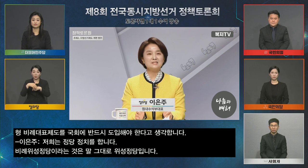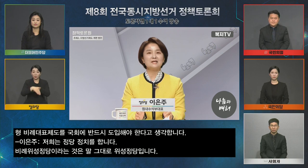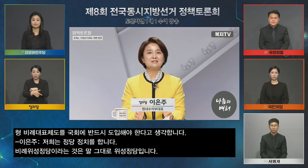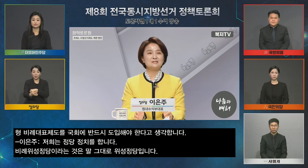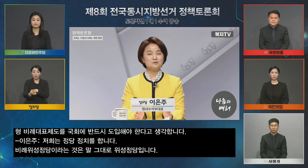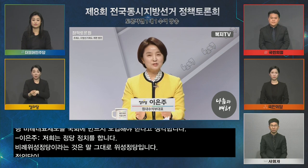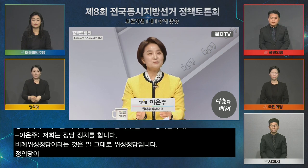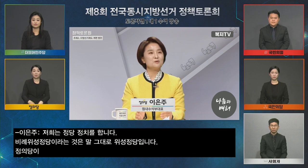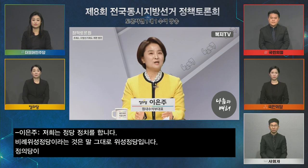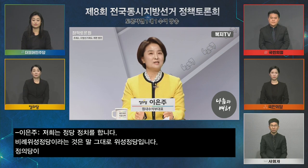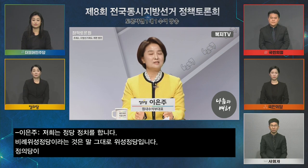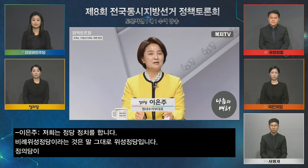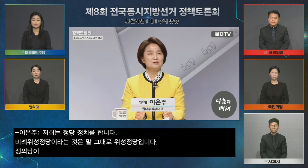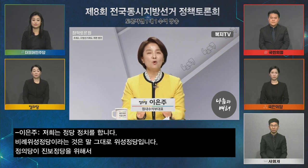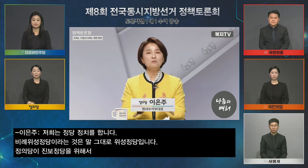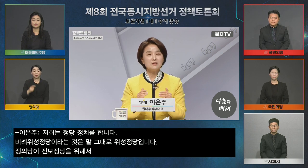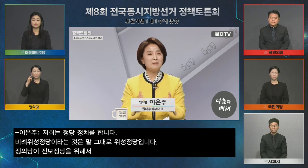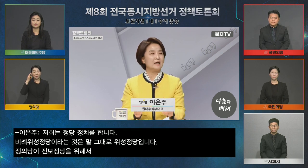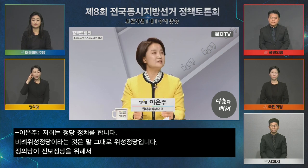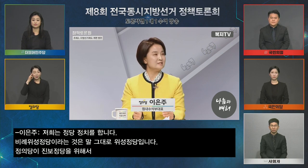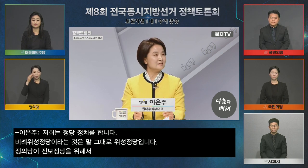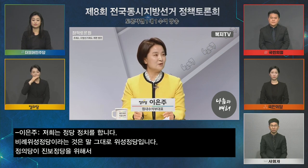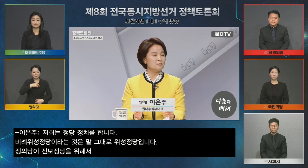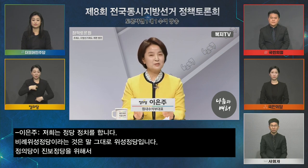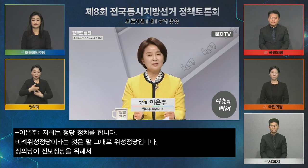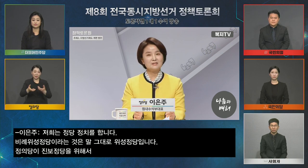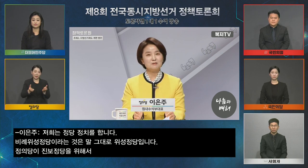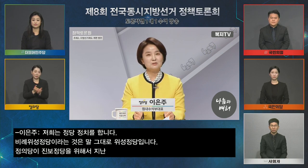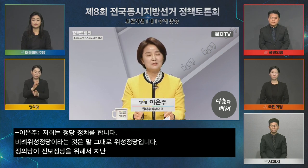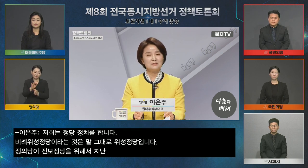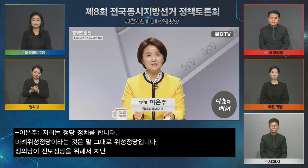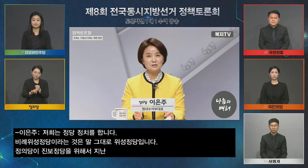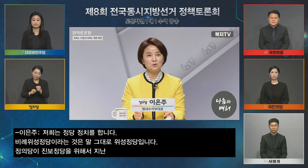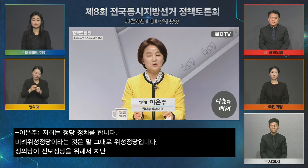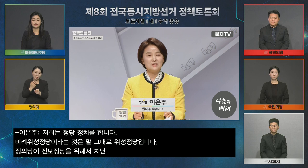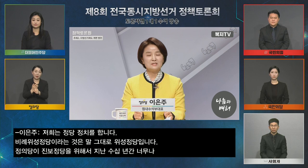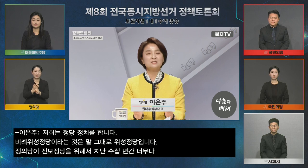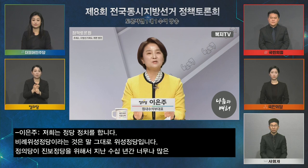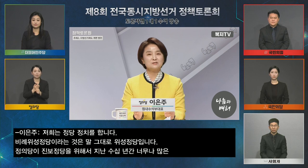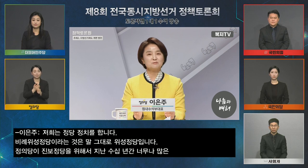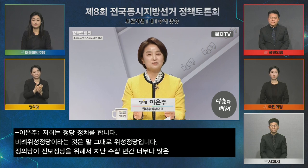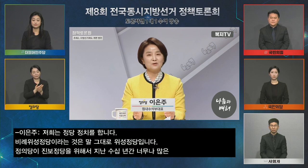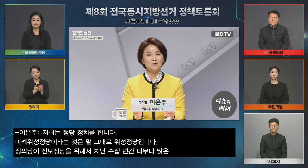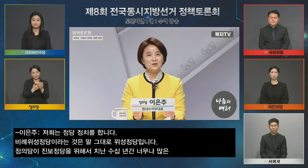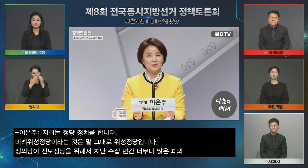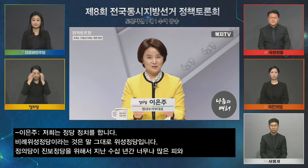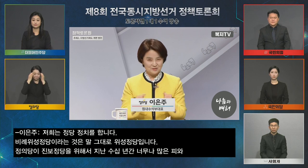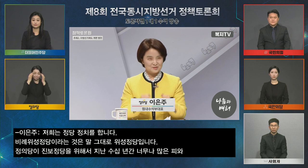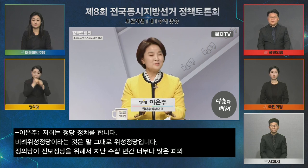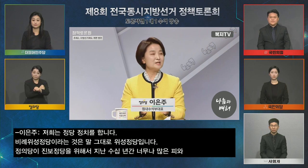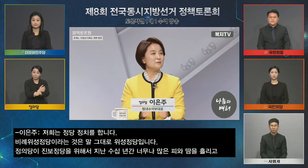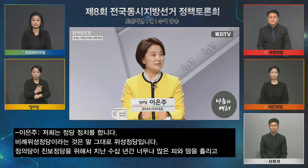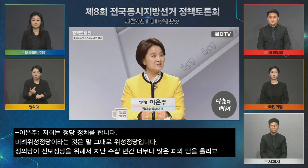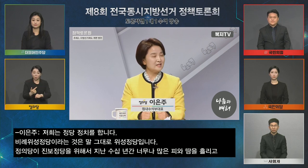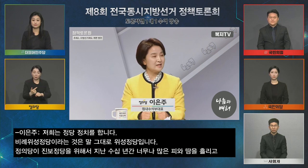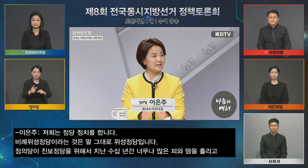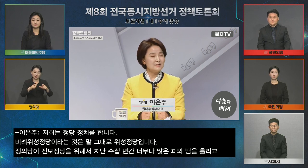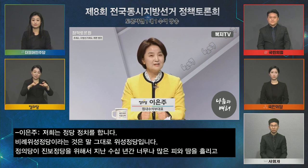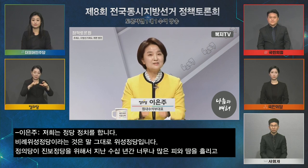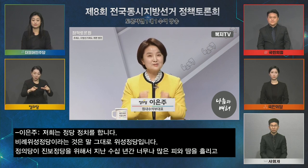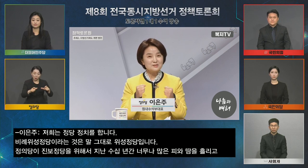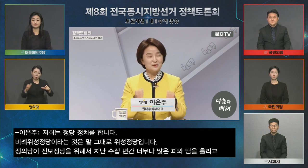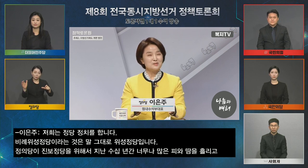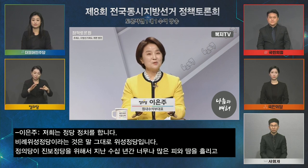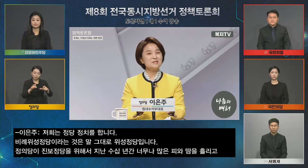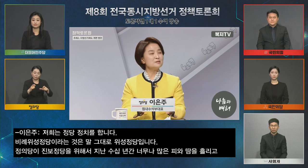지난 수십 년간 너무나 많은 피와 땀을 흘리고 지역에서부터 성장해 왔는데